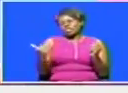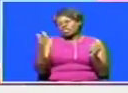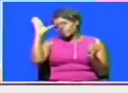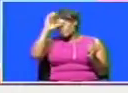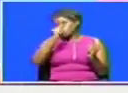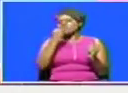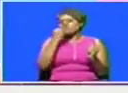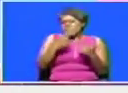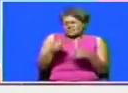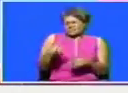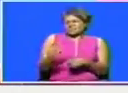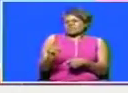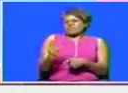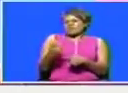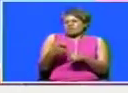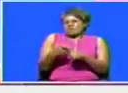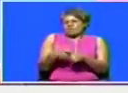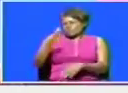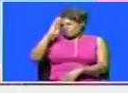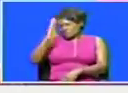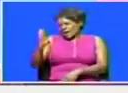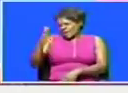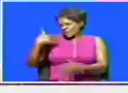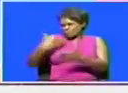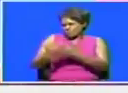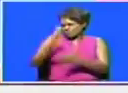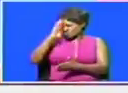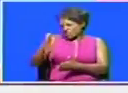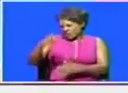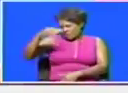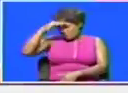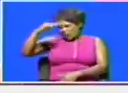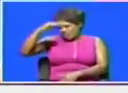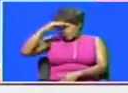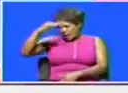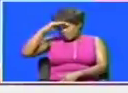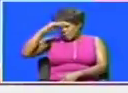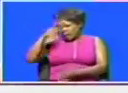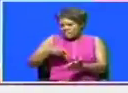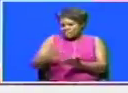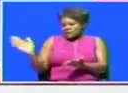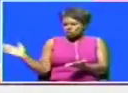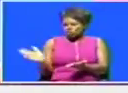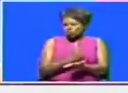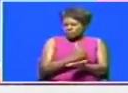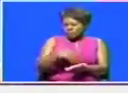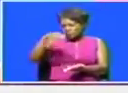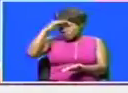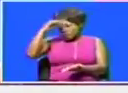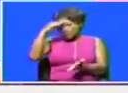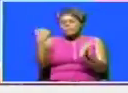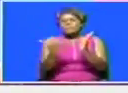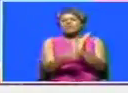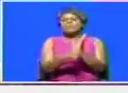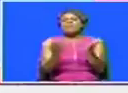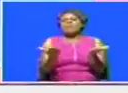mavazi. Lakini hao kuanzia Jumapili hadi Jumapili wako kwenye baa baada ya kazi. Mshahara wao wote unakuishia kwenye baa. Tatizo ni lipi